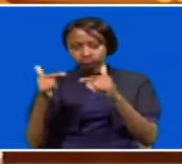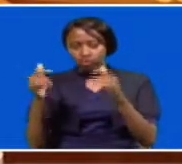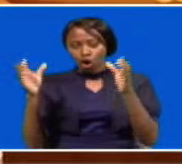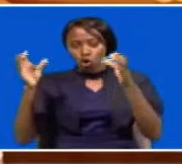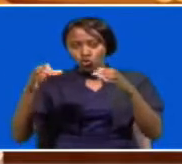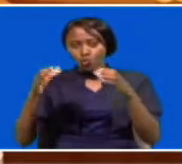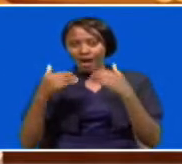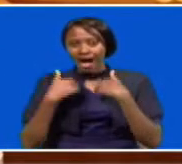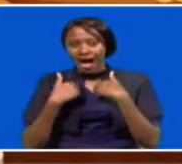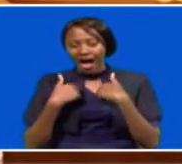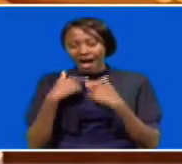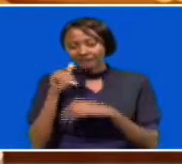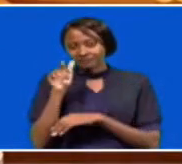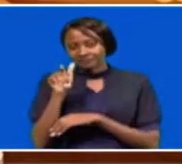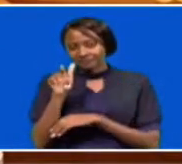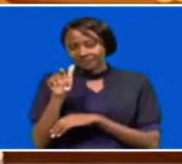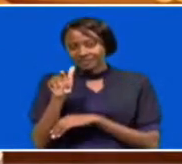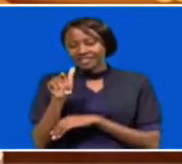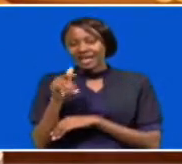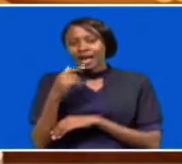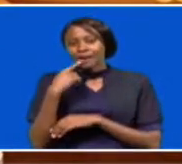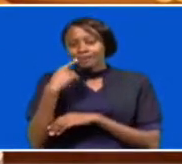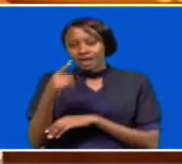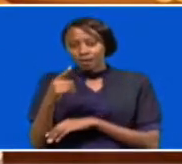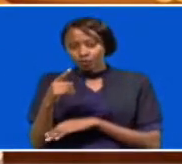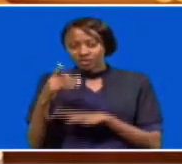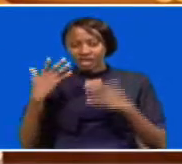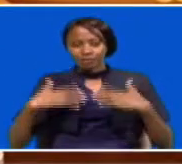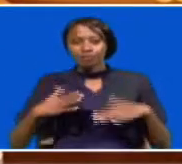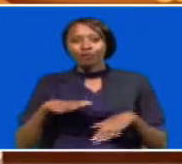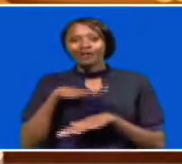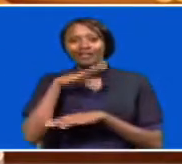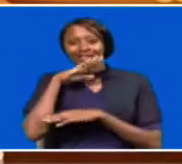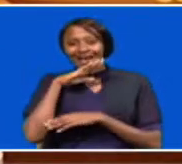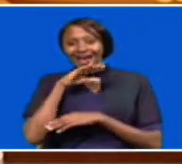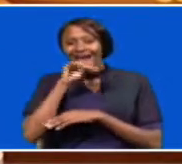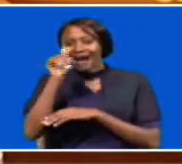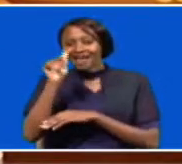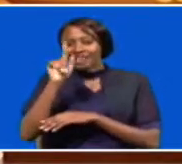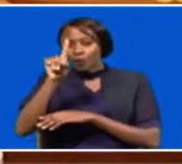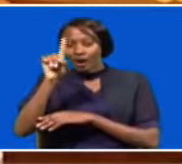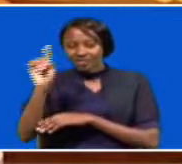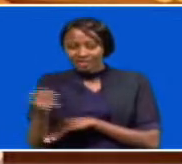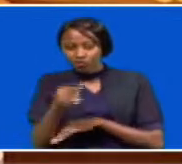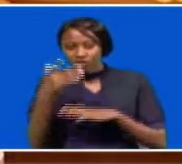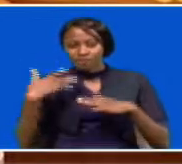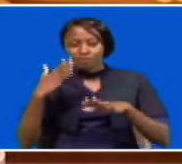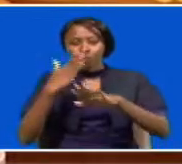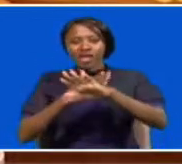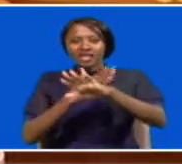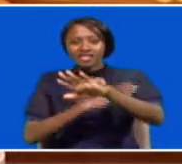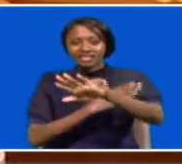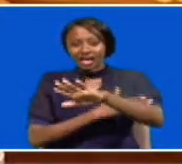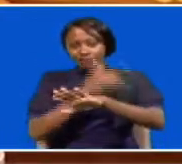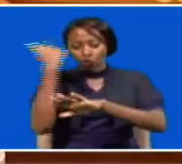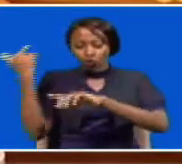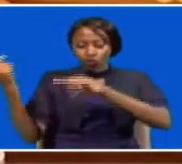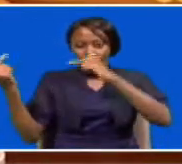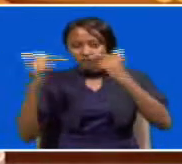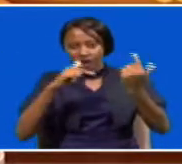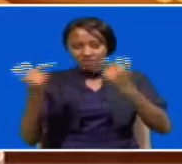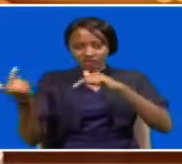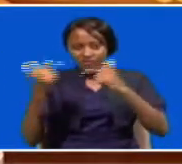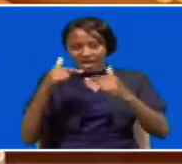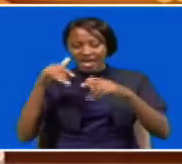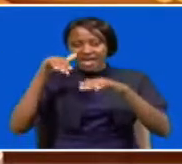vita. Zaidi ya watu 100 wameuawa nchini humo na wengine zaidi ya 1000 kujeruhiwa kwenye makabiliano kati ya makundi mawili ndani